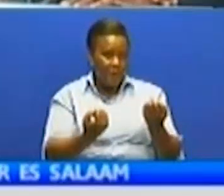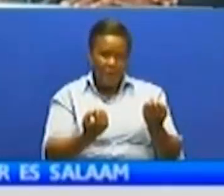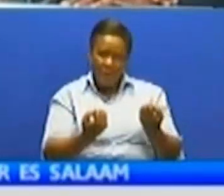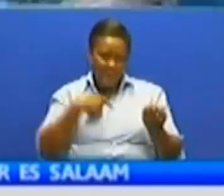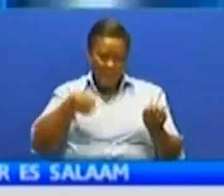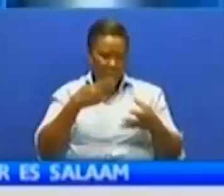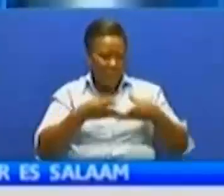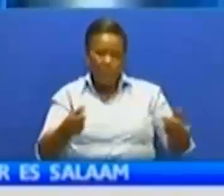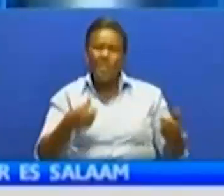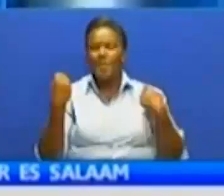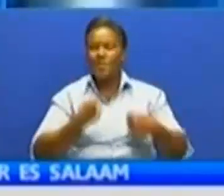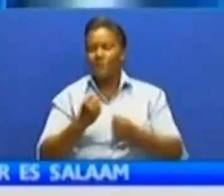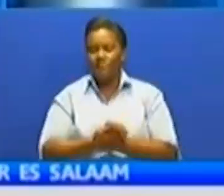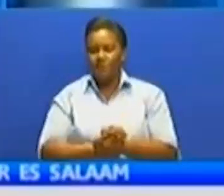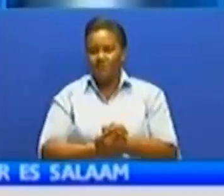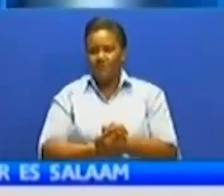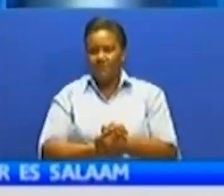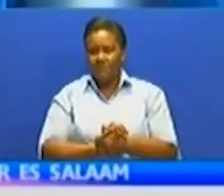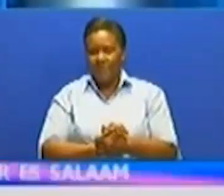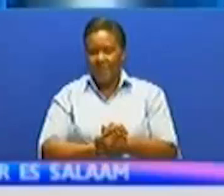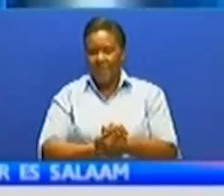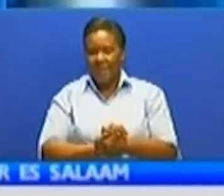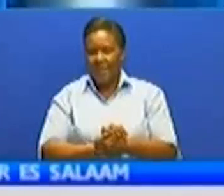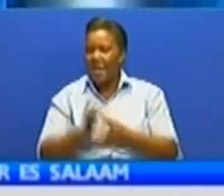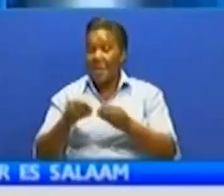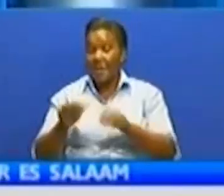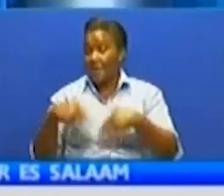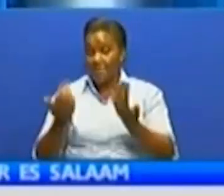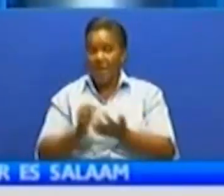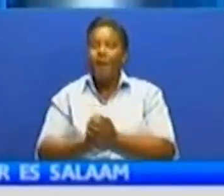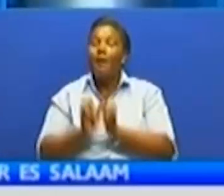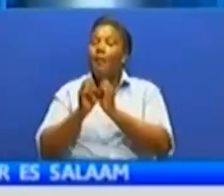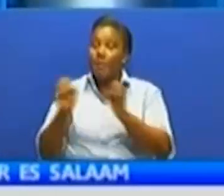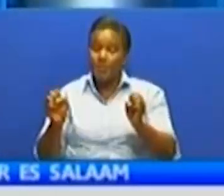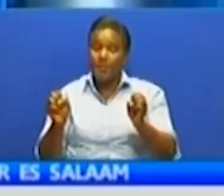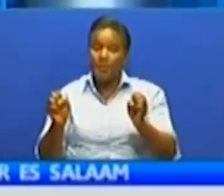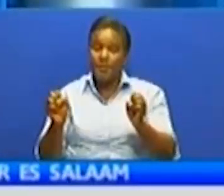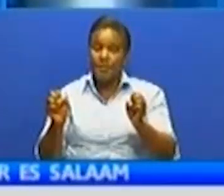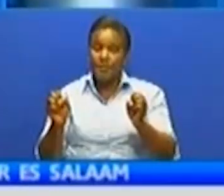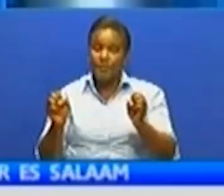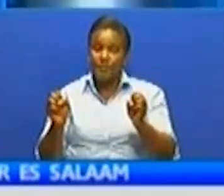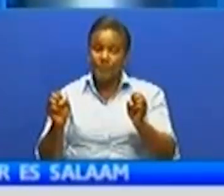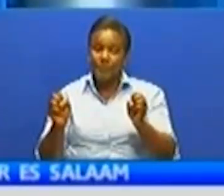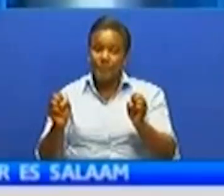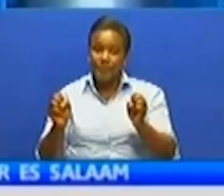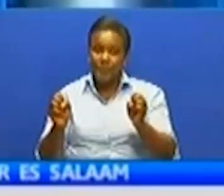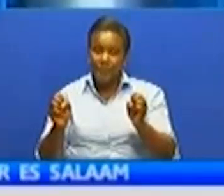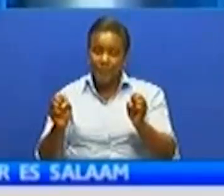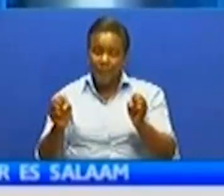sisi haiwezekani. Kwa hiyo kusema kweli hakuna athari, sema tu matokeo. Maana kwa vile